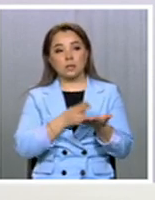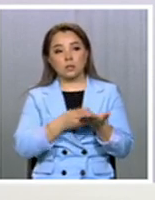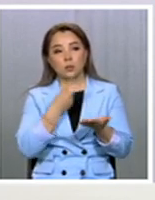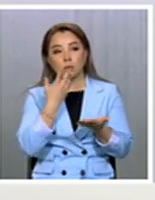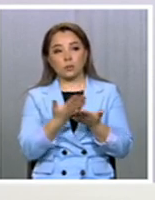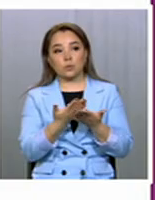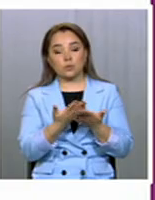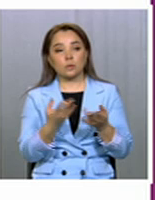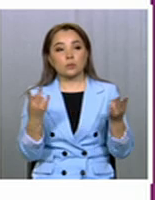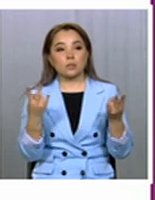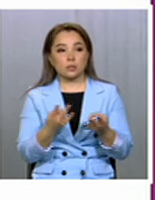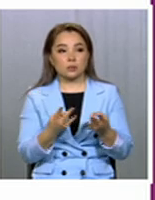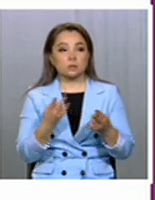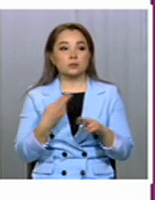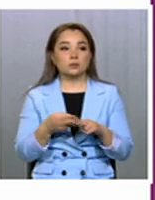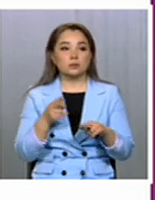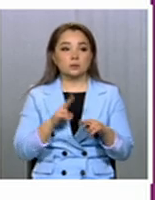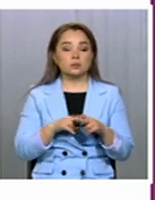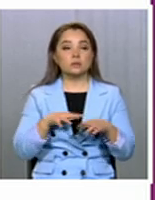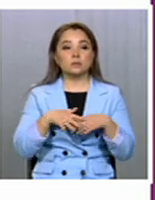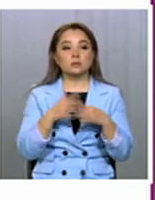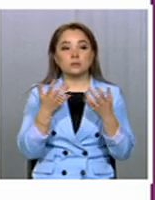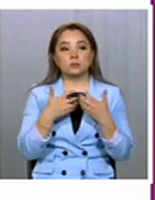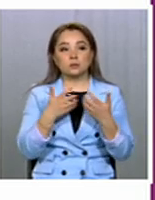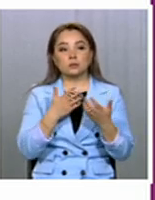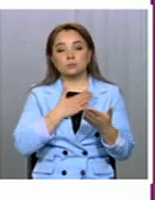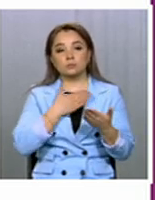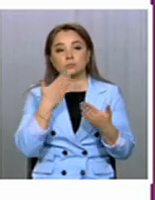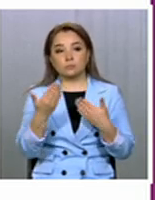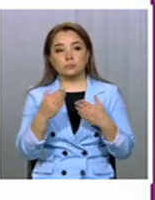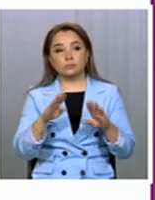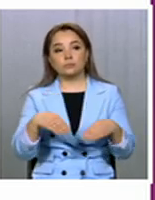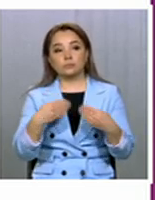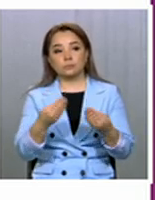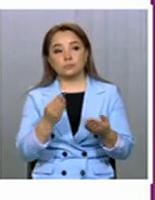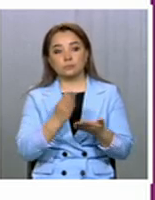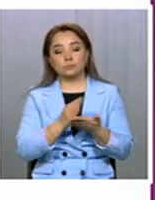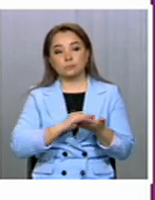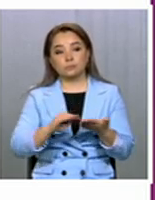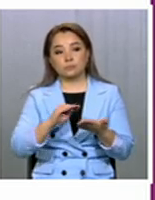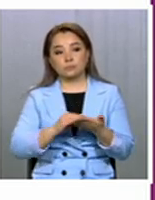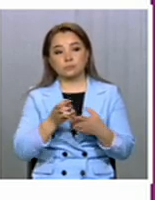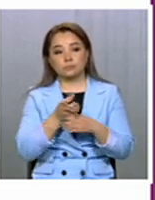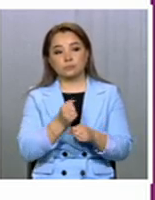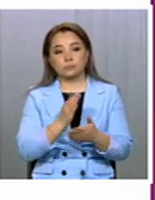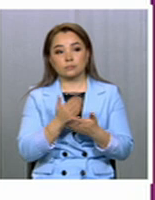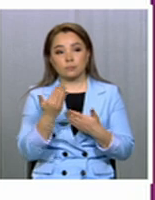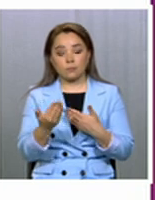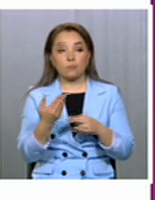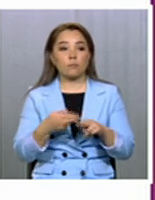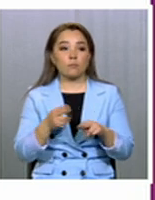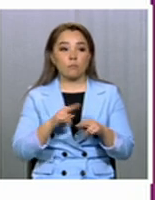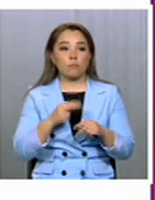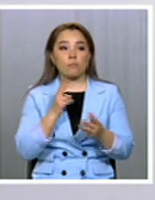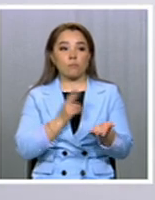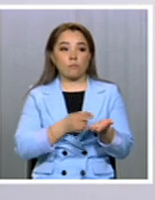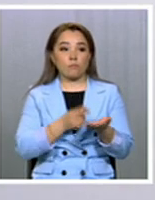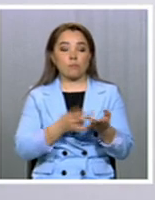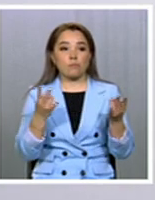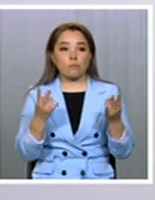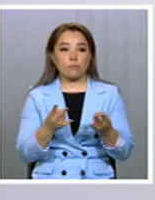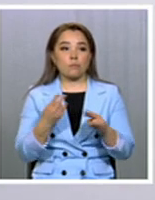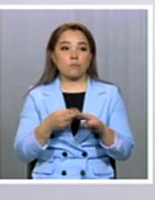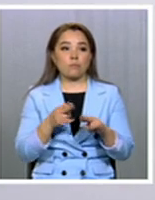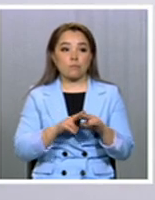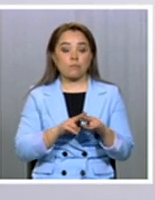көрсетуіміз керек. Мінекей есептің шартын біз берілген ықшамдап жазып алдық. Енді дәлелдейік.